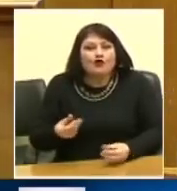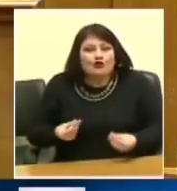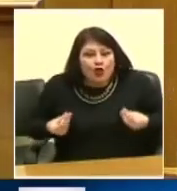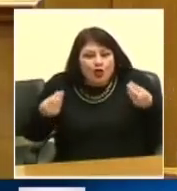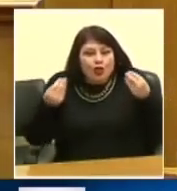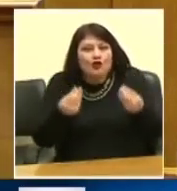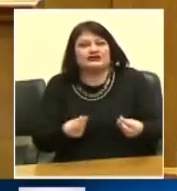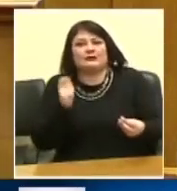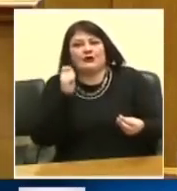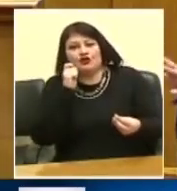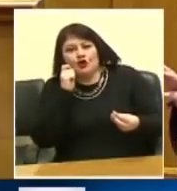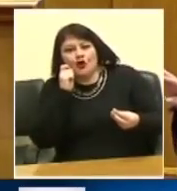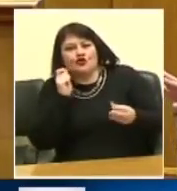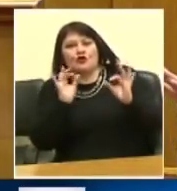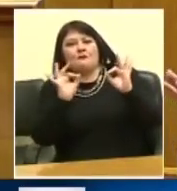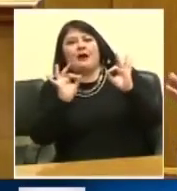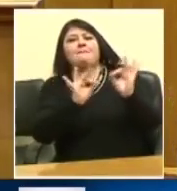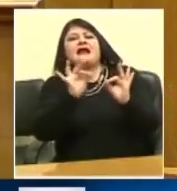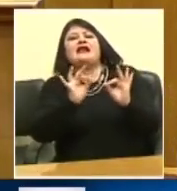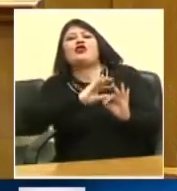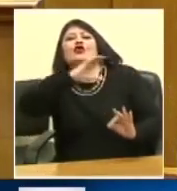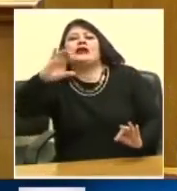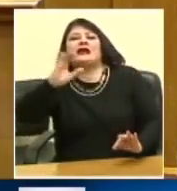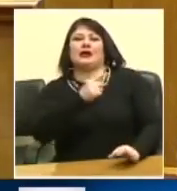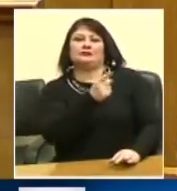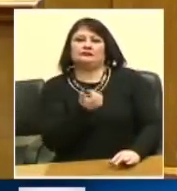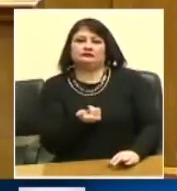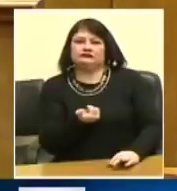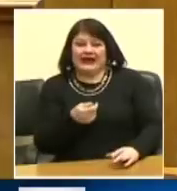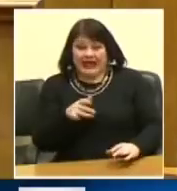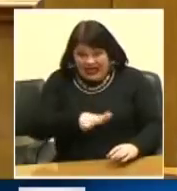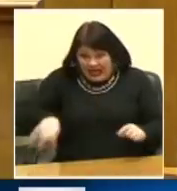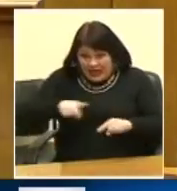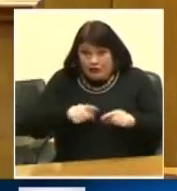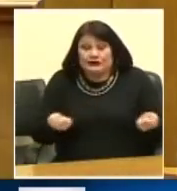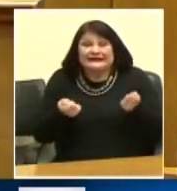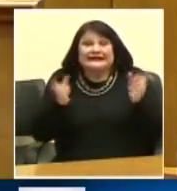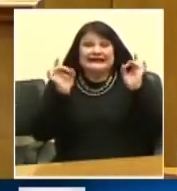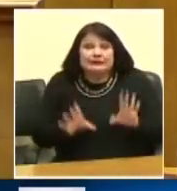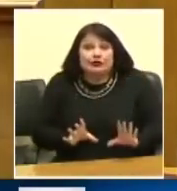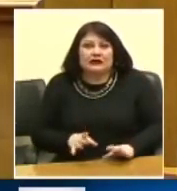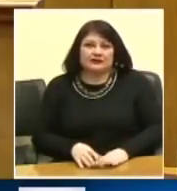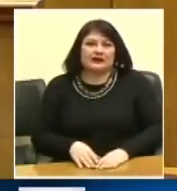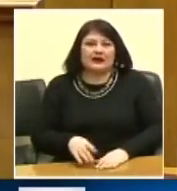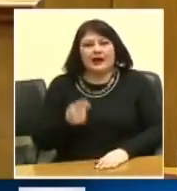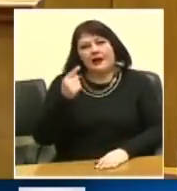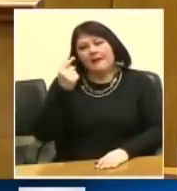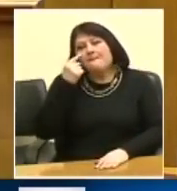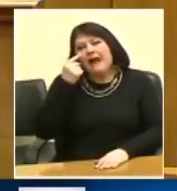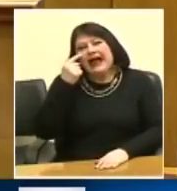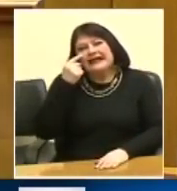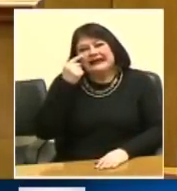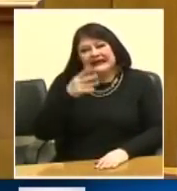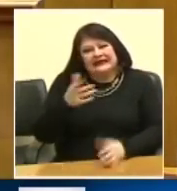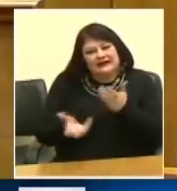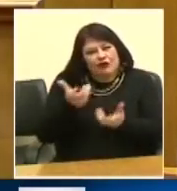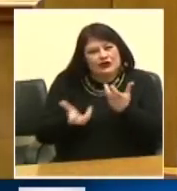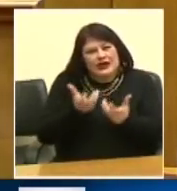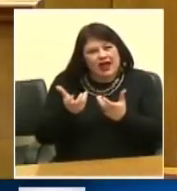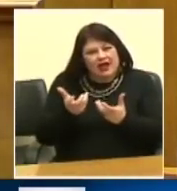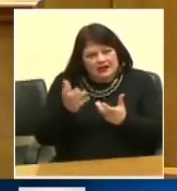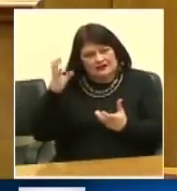Μακεδονίας. Στη χώρα δεν συνέβαινε τίποτε. Ακόμη και όταν στο μάτι έχασαν τη ζωή τους 100 συμπολίτες μας, συνάνθρωποι μας,